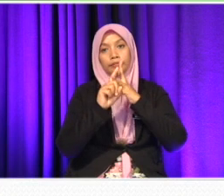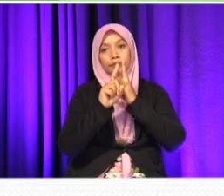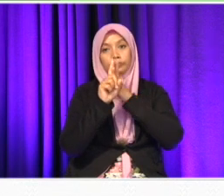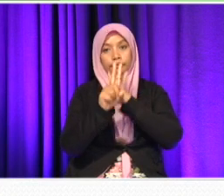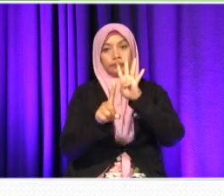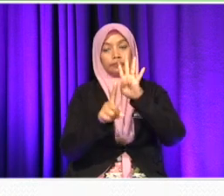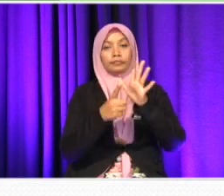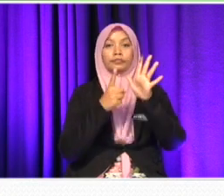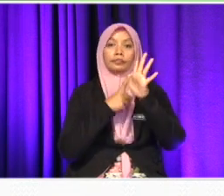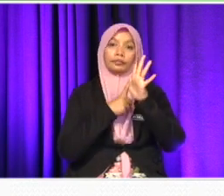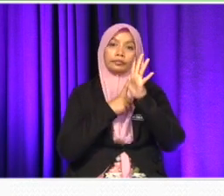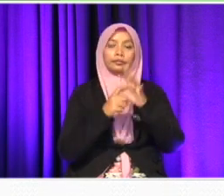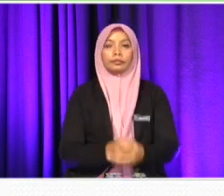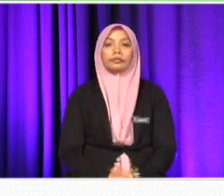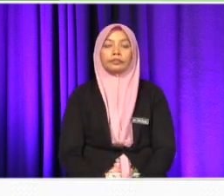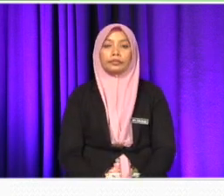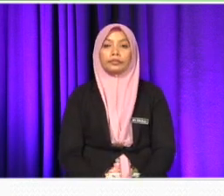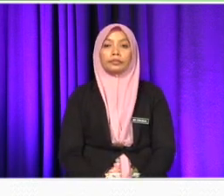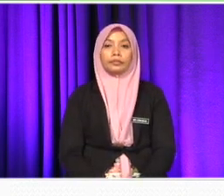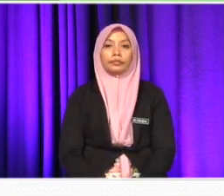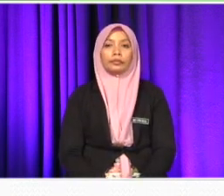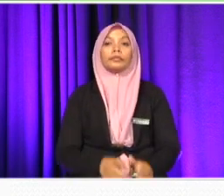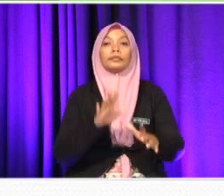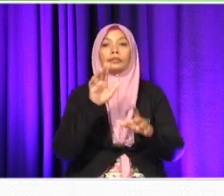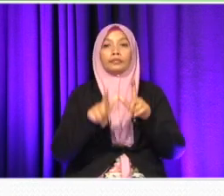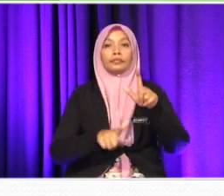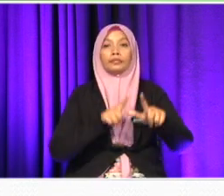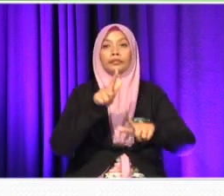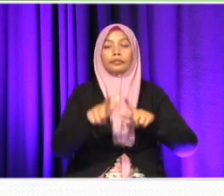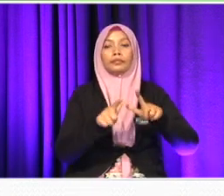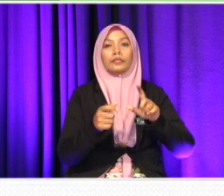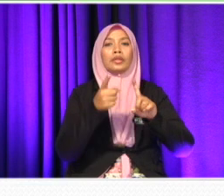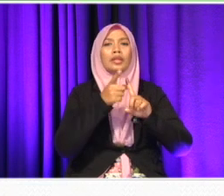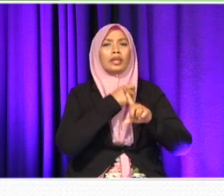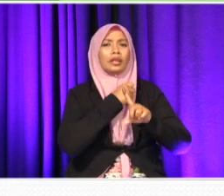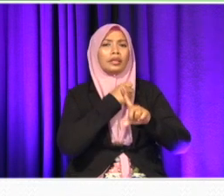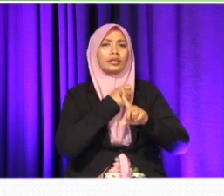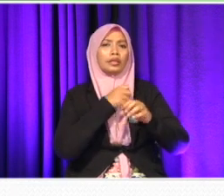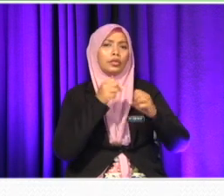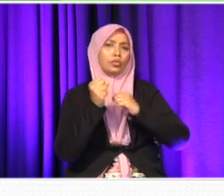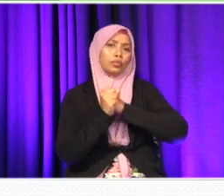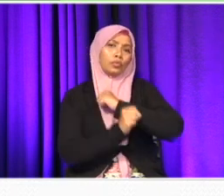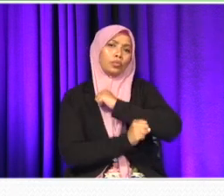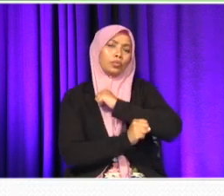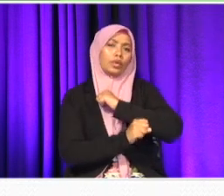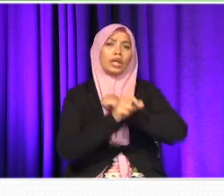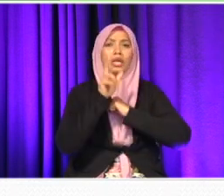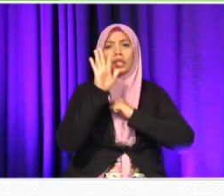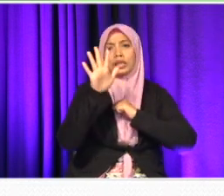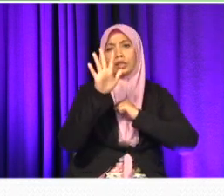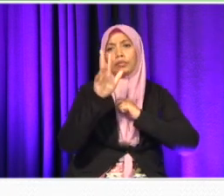pengambilan sumber manusia ada lima langkah kemudian pengangkatan sebuah manusia ada 5 kaidah